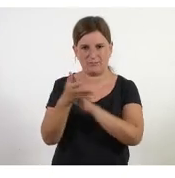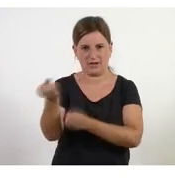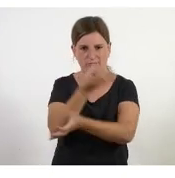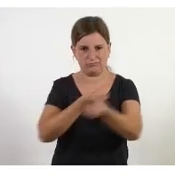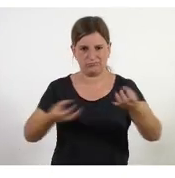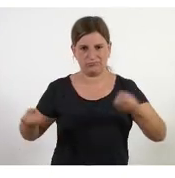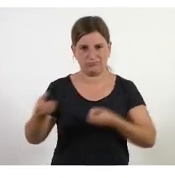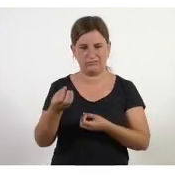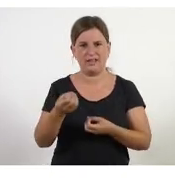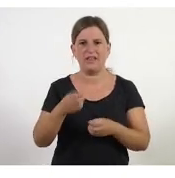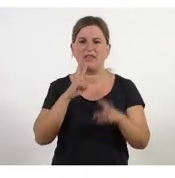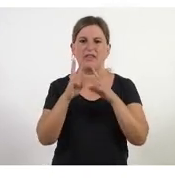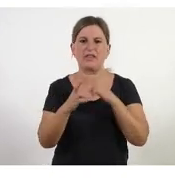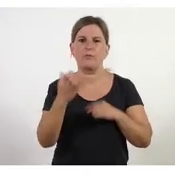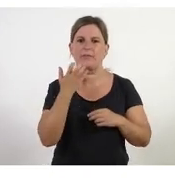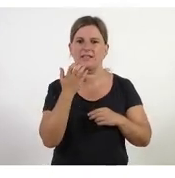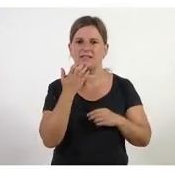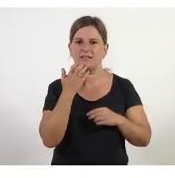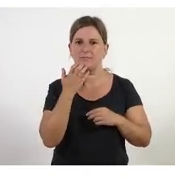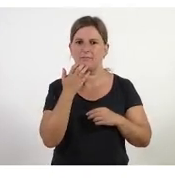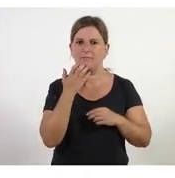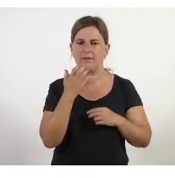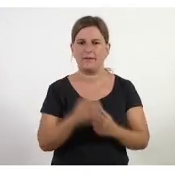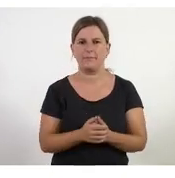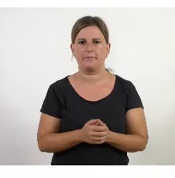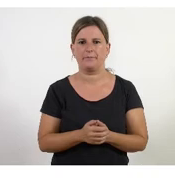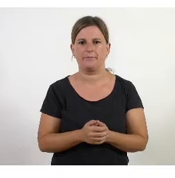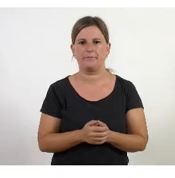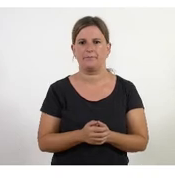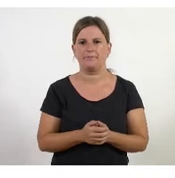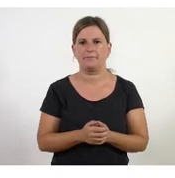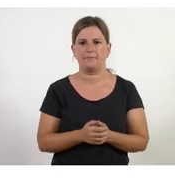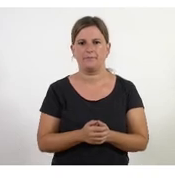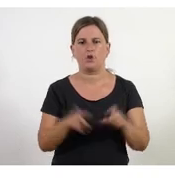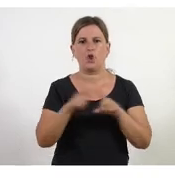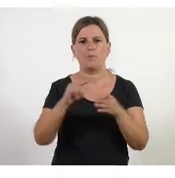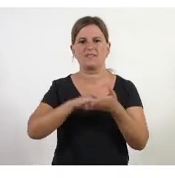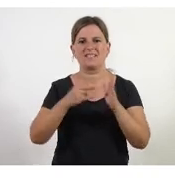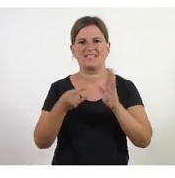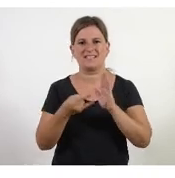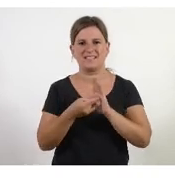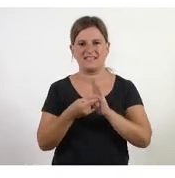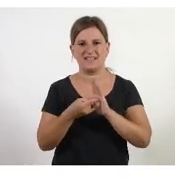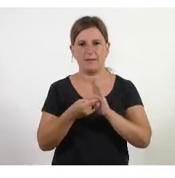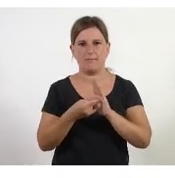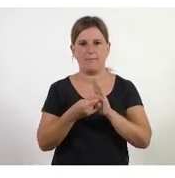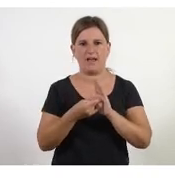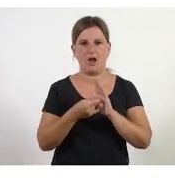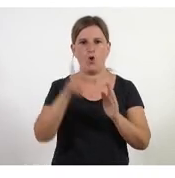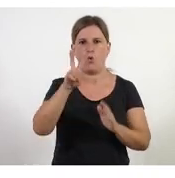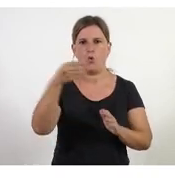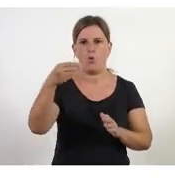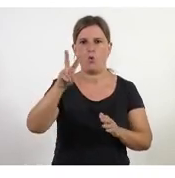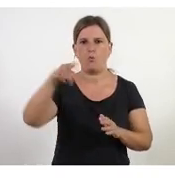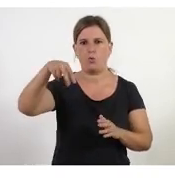d'entitats, i em diuen, mira, algunes t'explico algunes, Com a sistema operatiu posen que Ubuntu, respecte a la